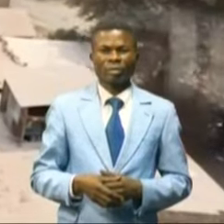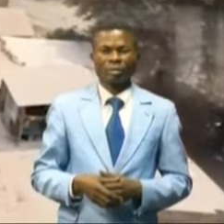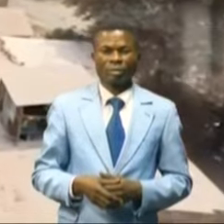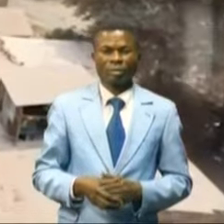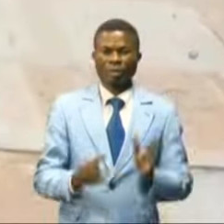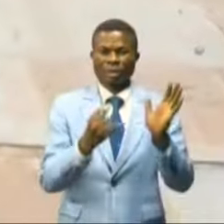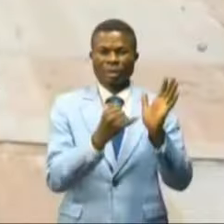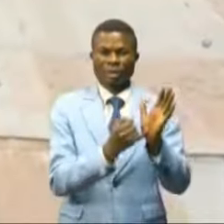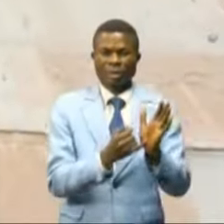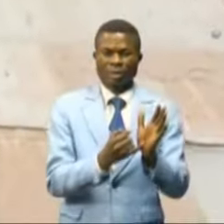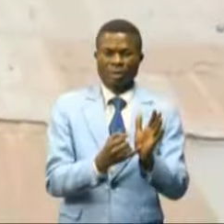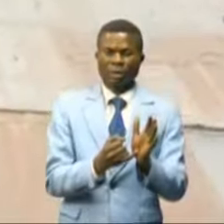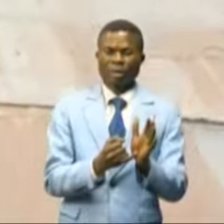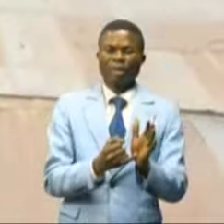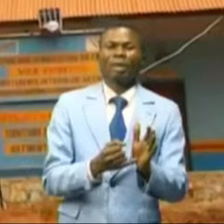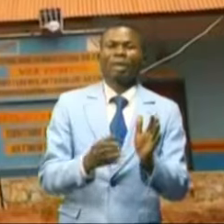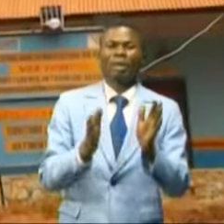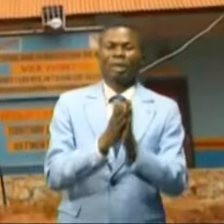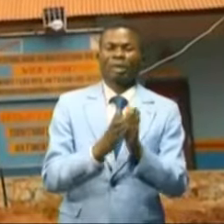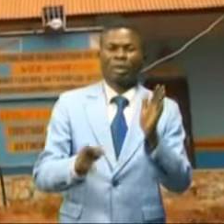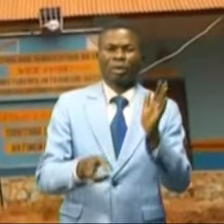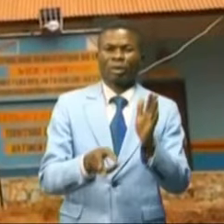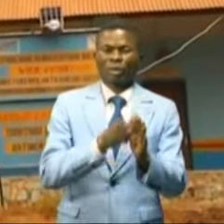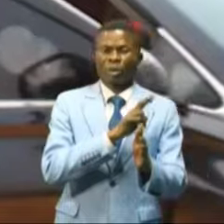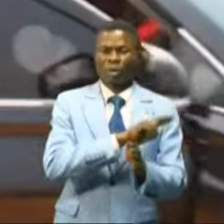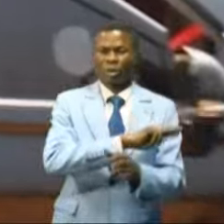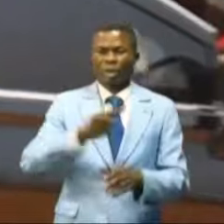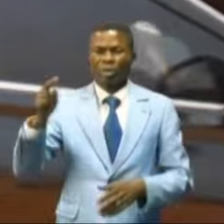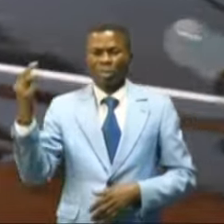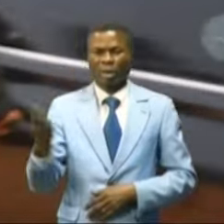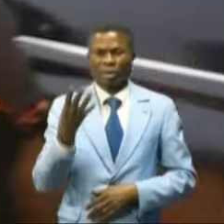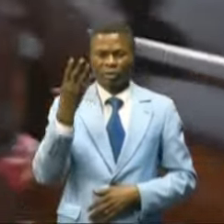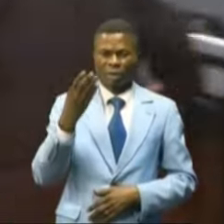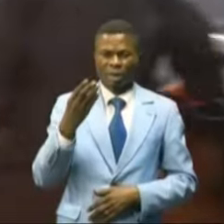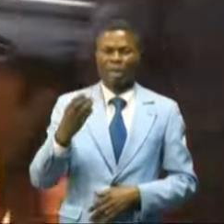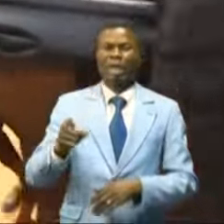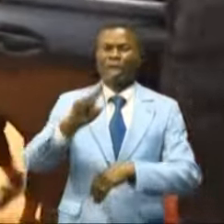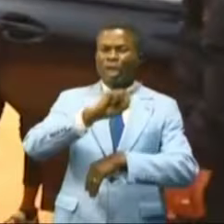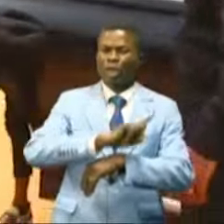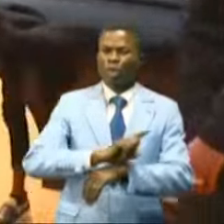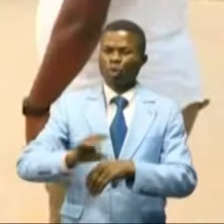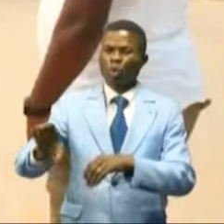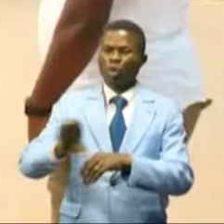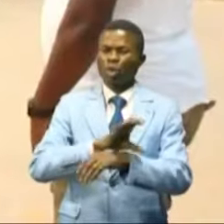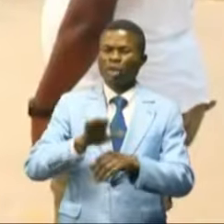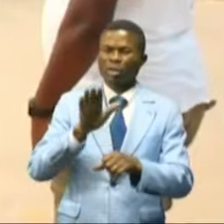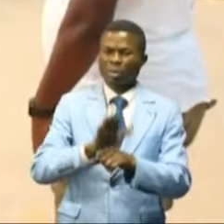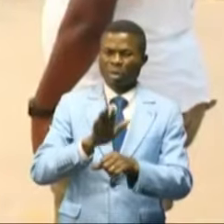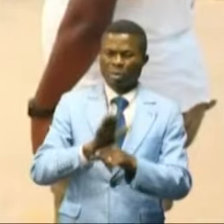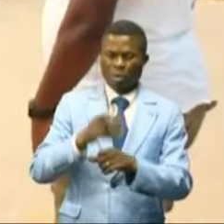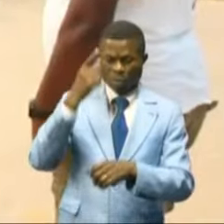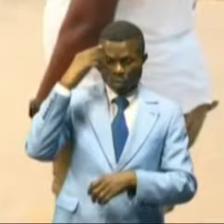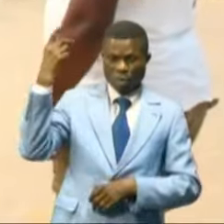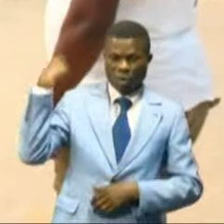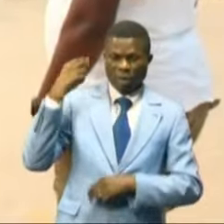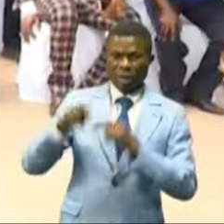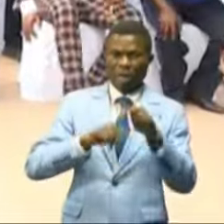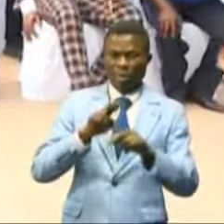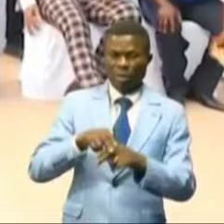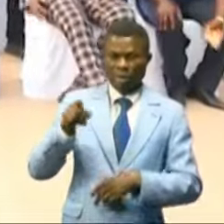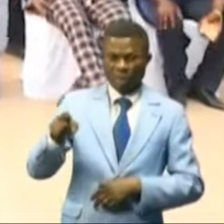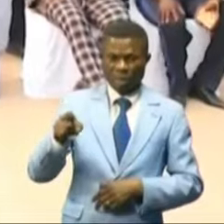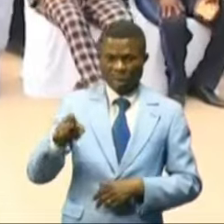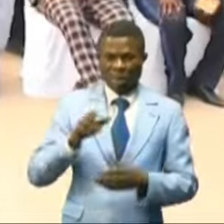Samedi 18 2024, une journée très chargée pour l'honorable Didier Moukoko Kinanvwidi. Pour